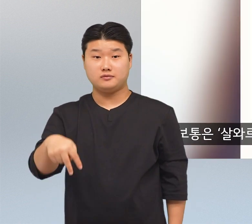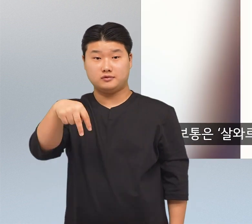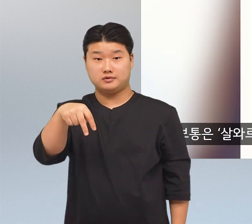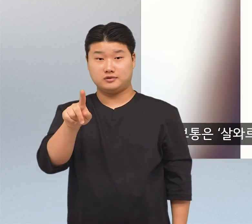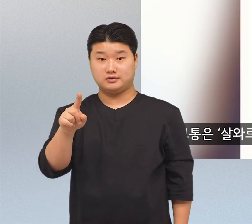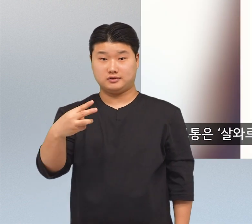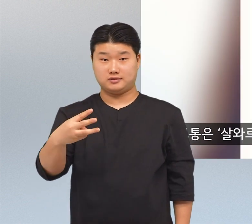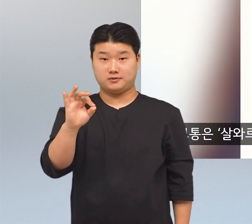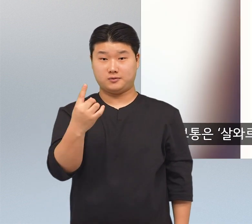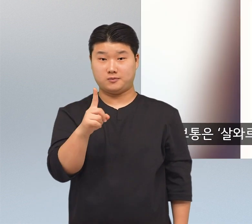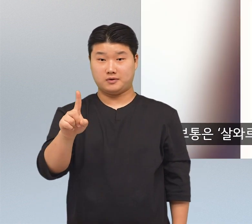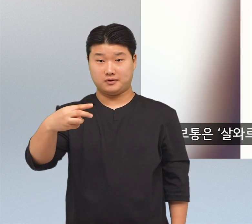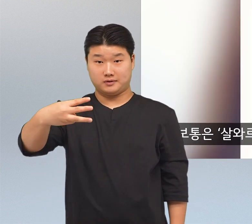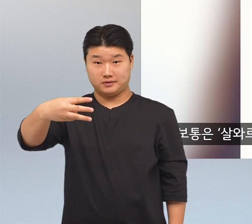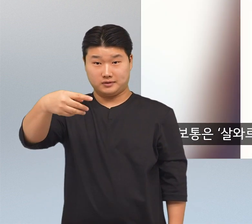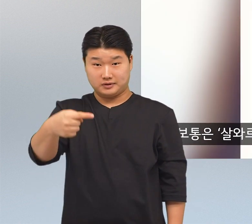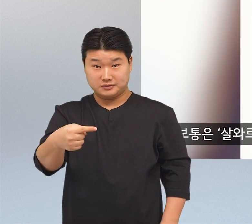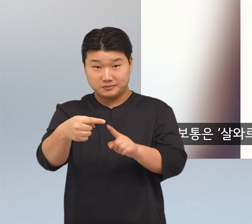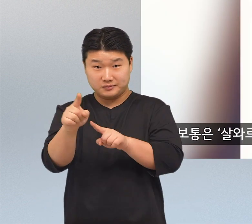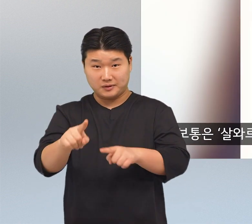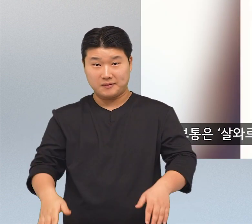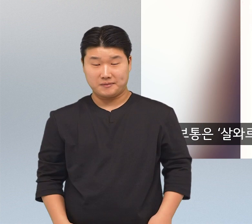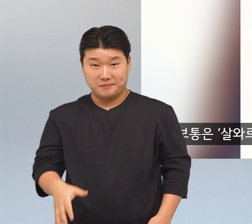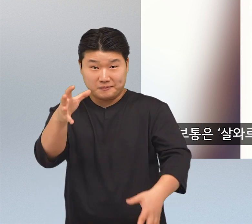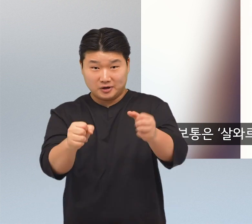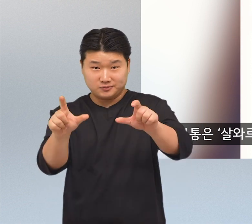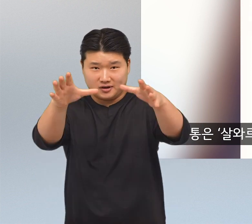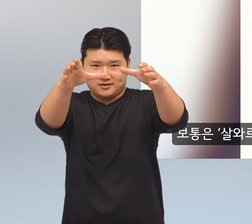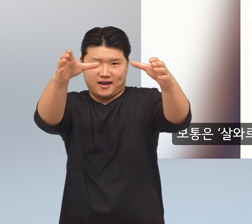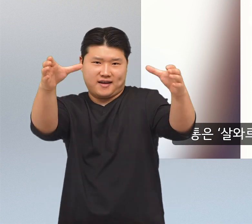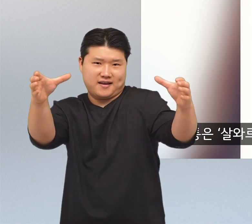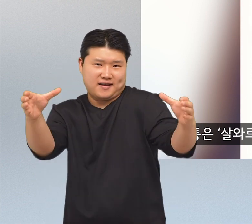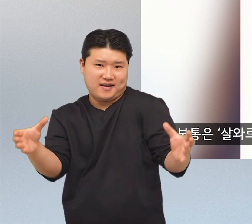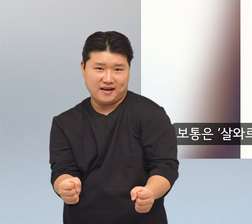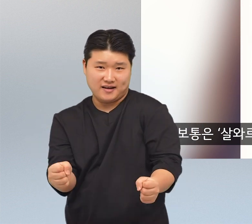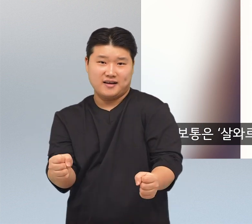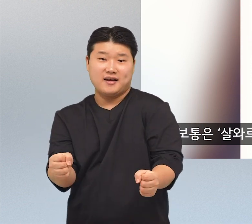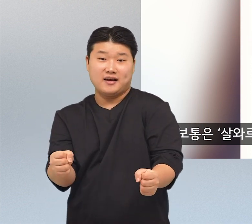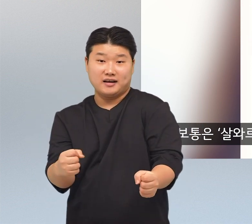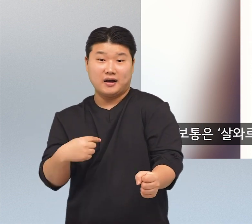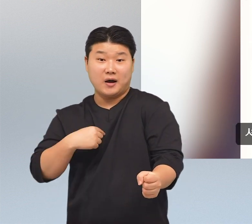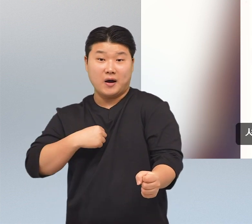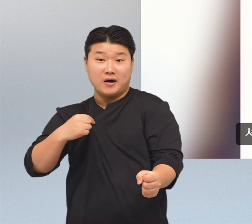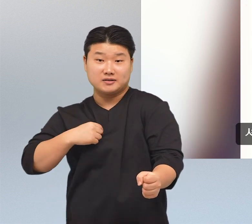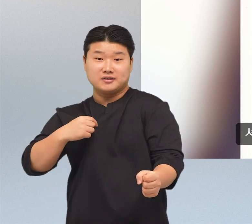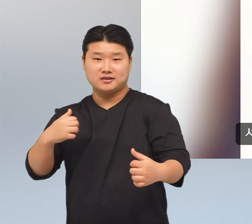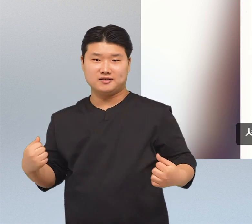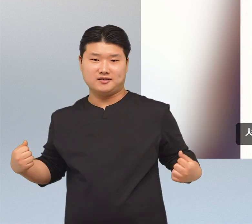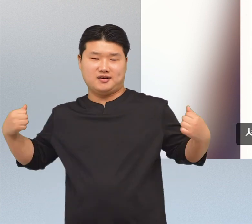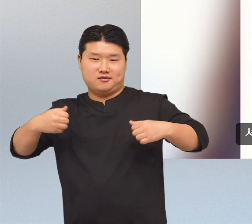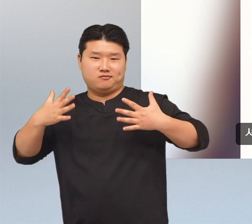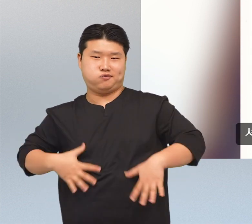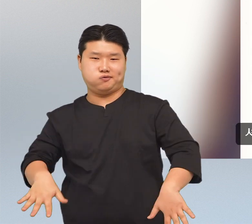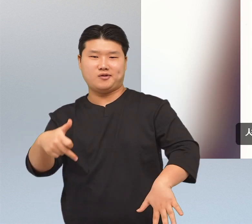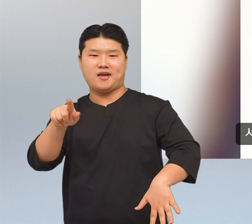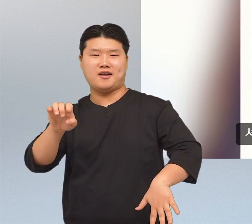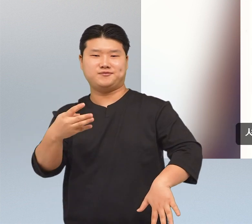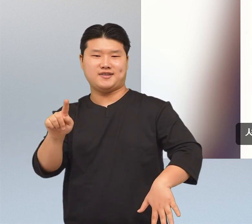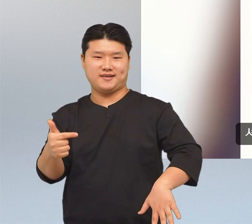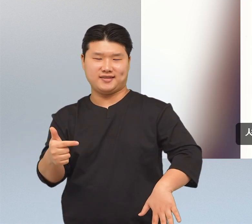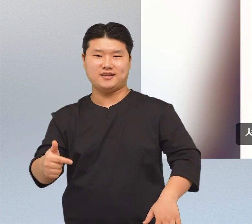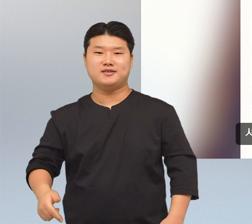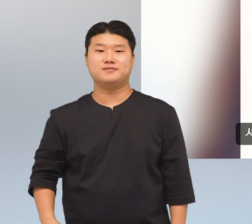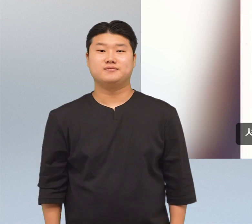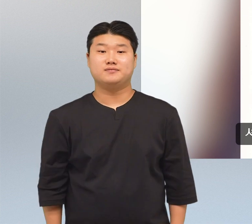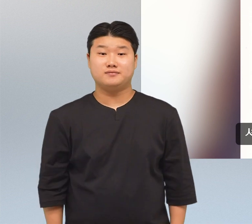이어집니다. 보통은 살와르라고 하는 윗부분이 펑퍼짐한 바지와 셔츠 위에